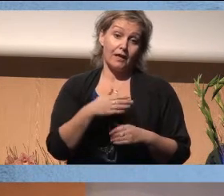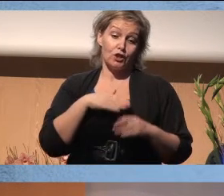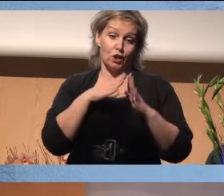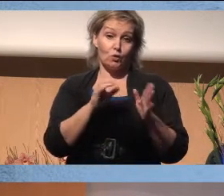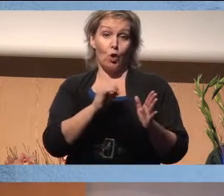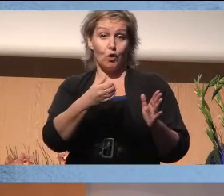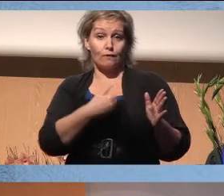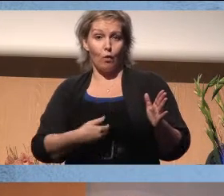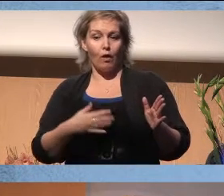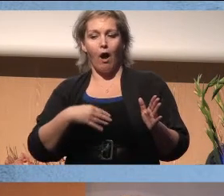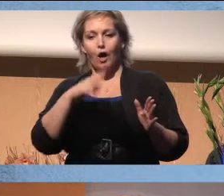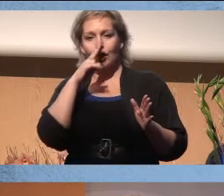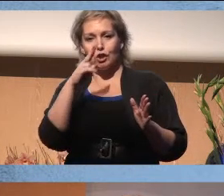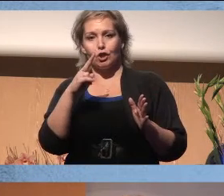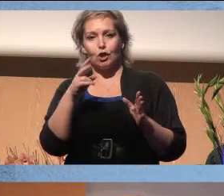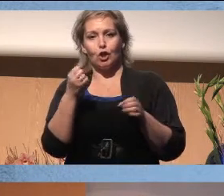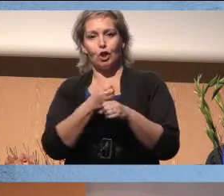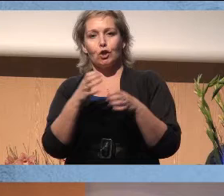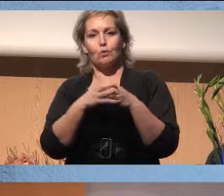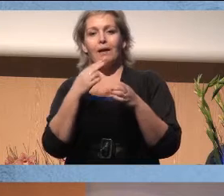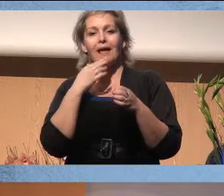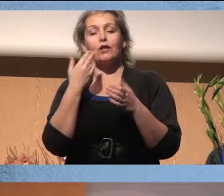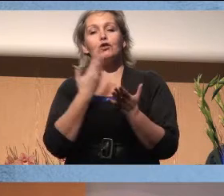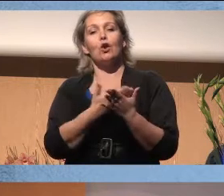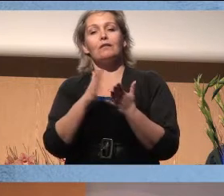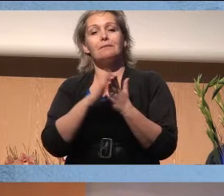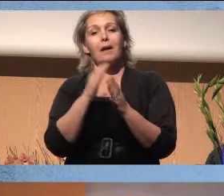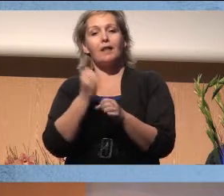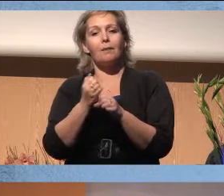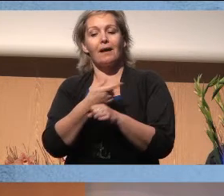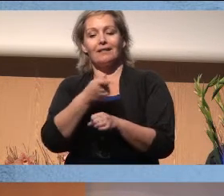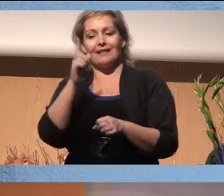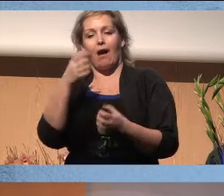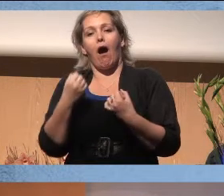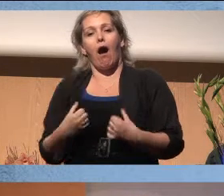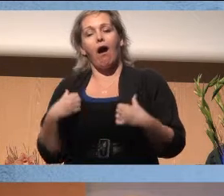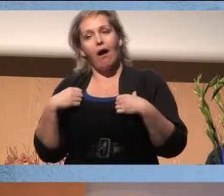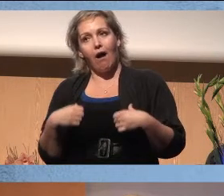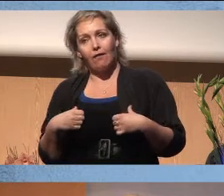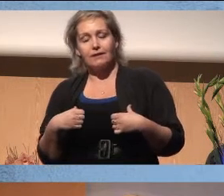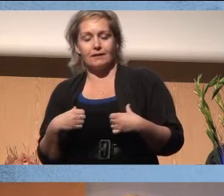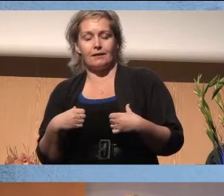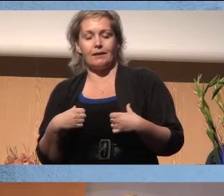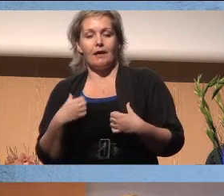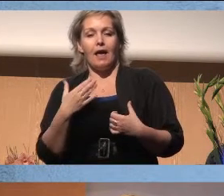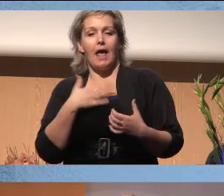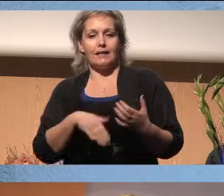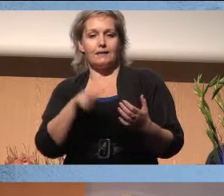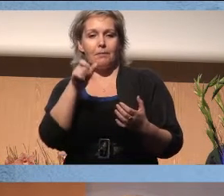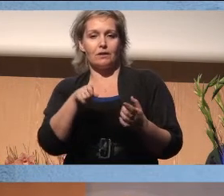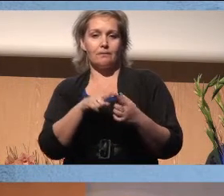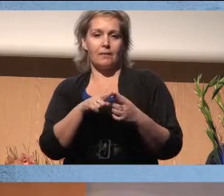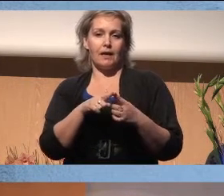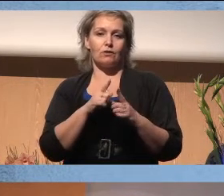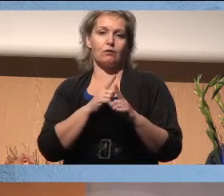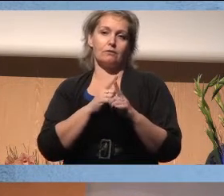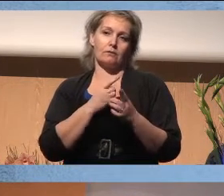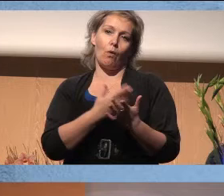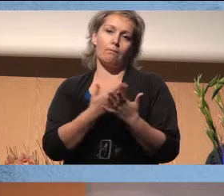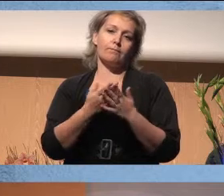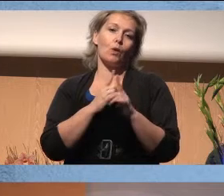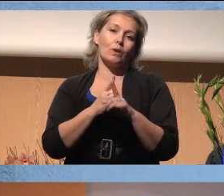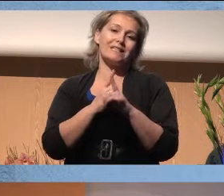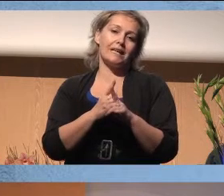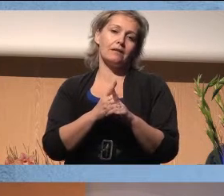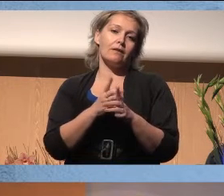Sykehuset Østfold er det en ny yrkesgruppe som heter servicemedarbeidere. De avlaster pleiepersonalet med logistikk og oppgaver som du ikke bør være helseperson